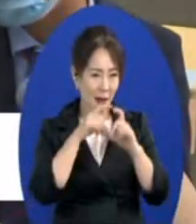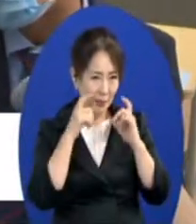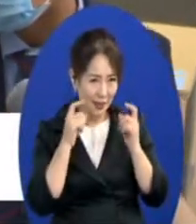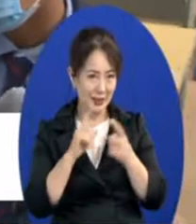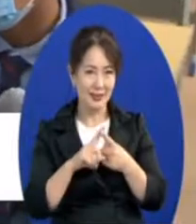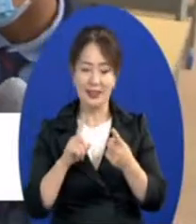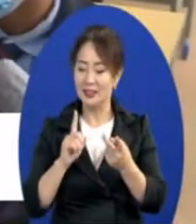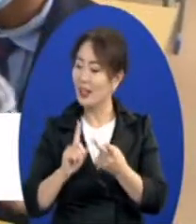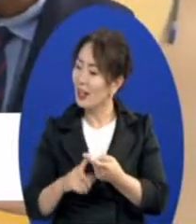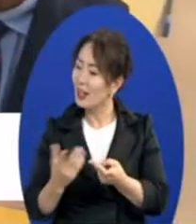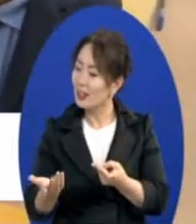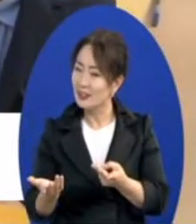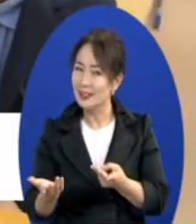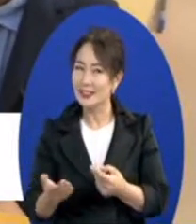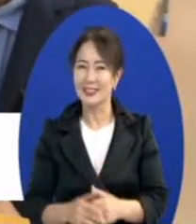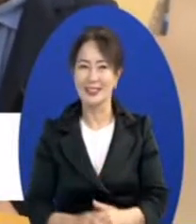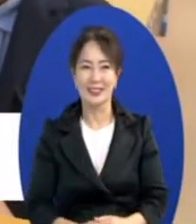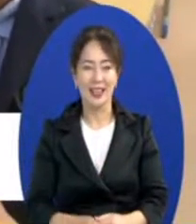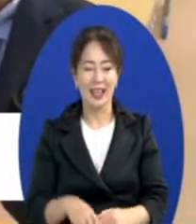хангаж байна? Маска зүгээр. Маска зүгээр.